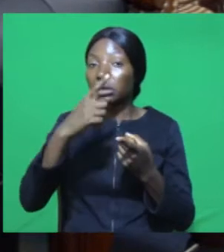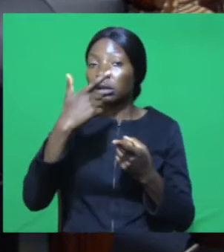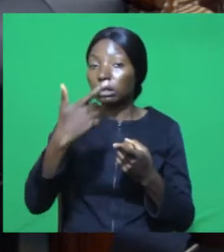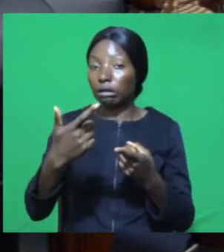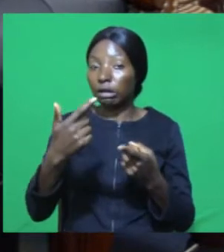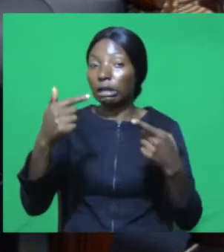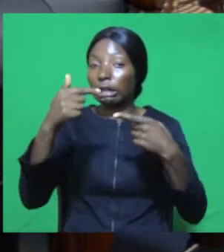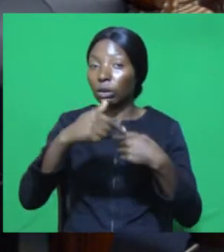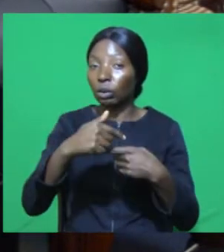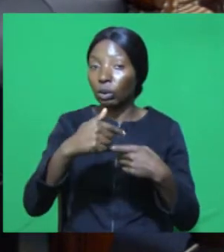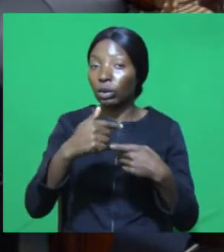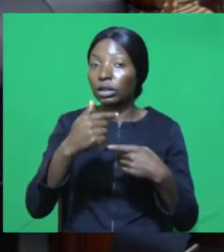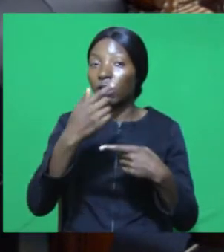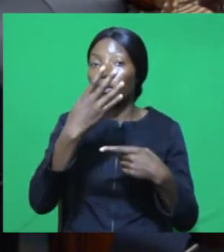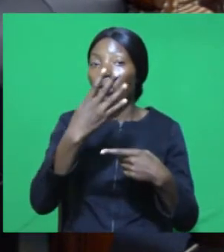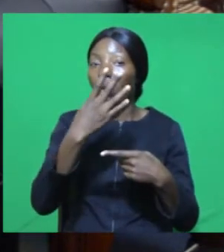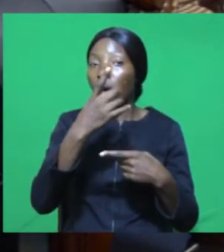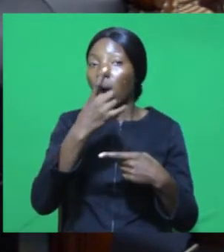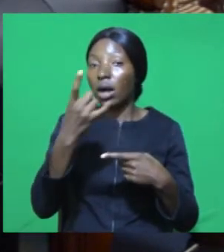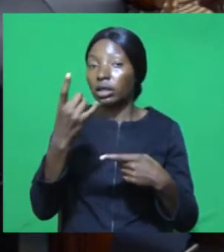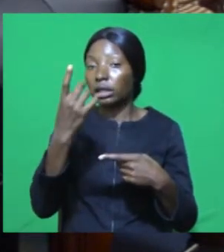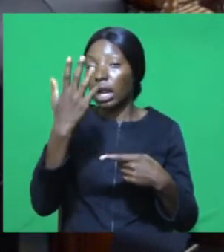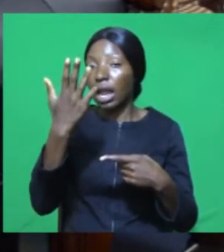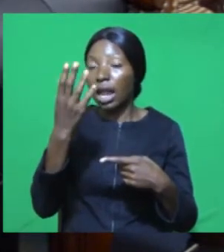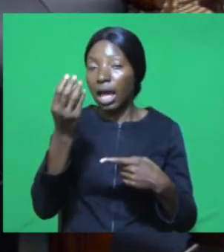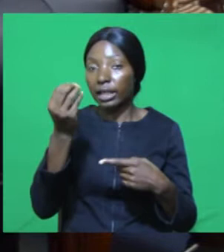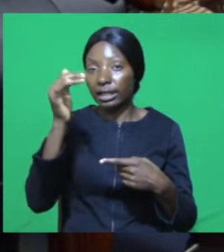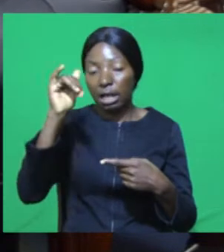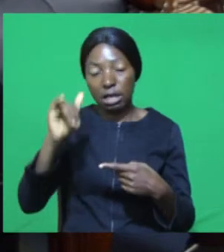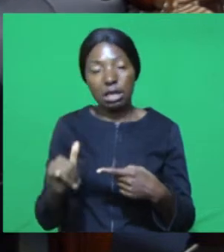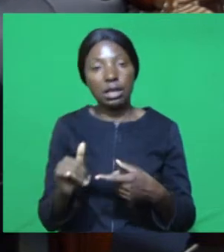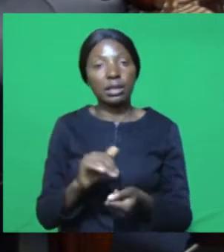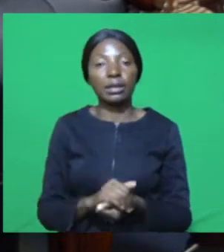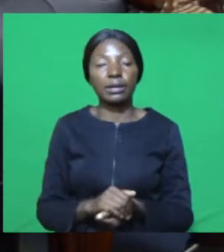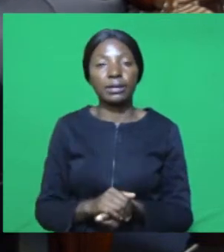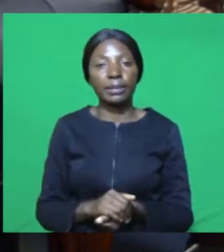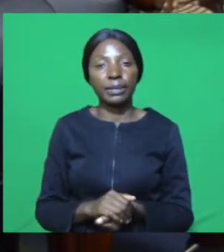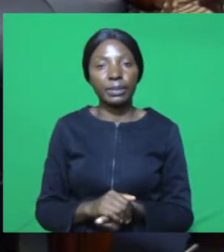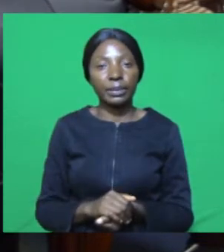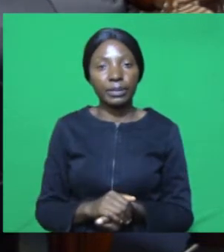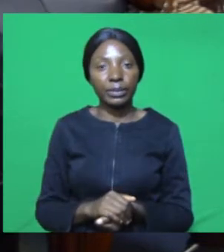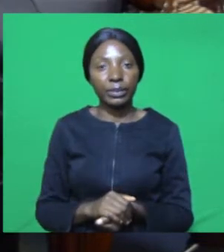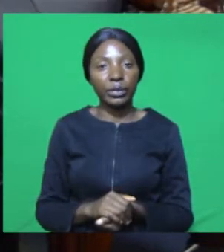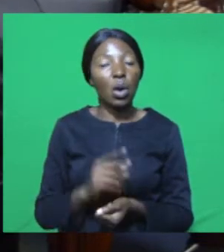490 days. Tingati 490 years. Nekuti chiprofit.